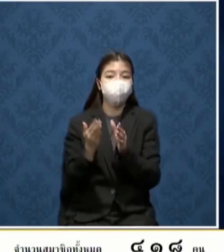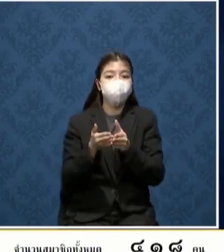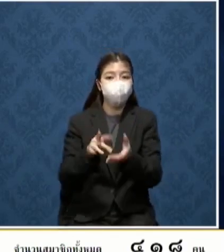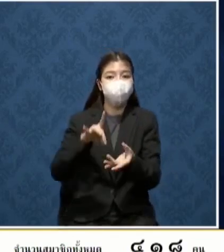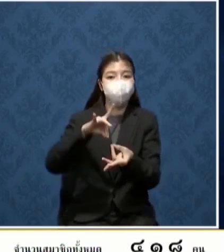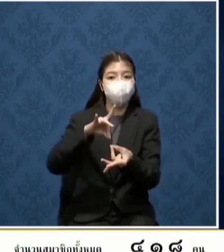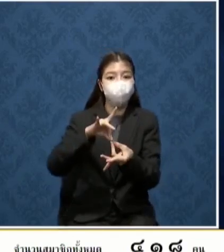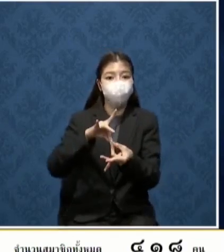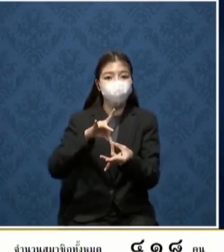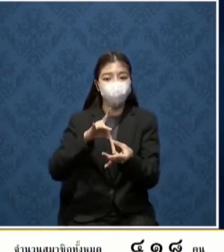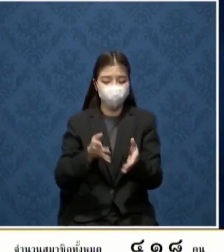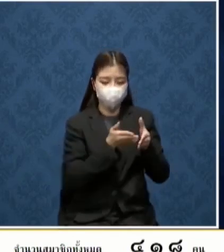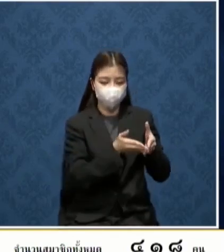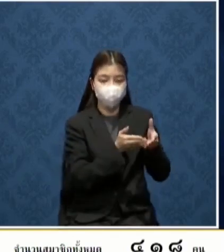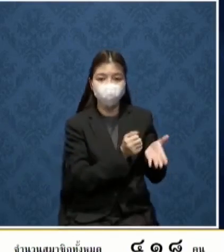ง 10 วัน